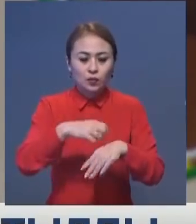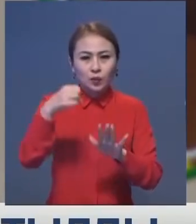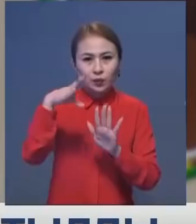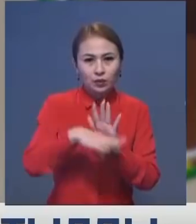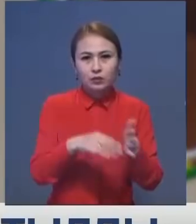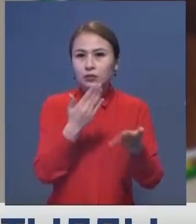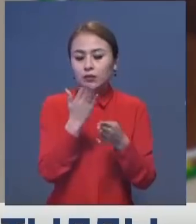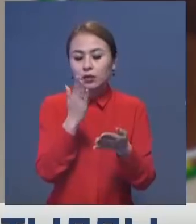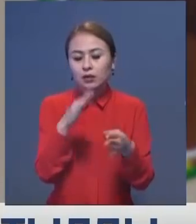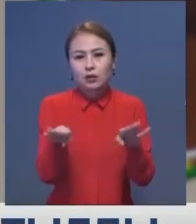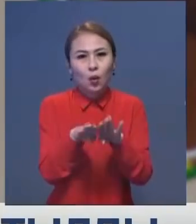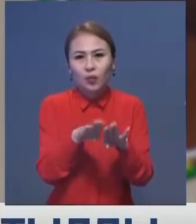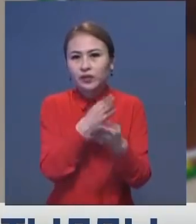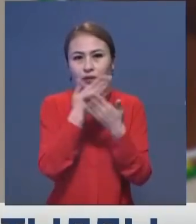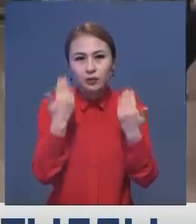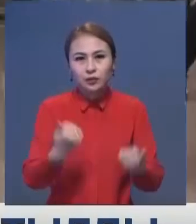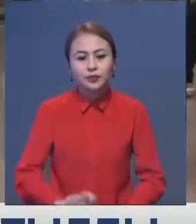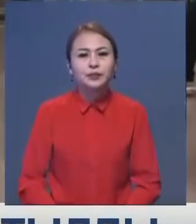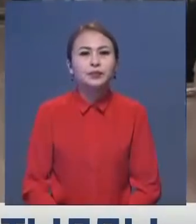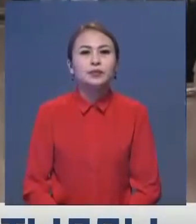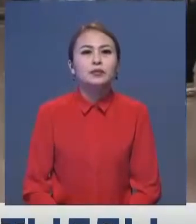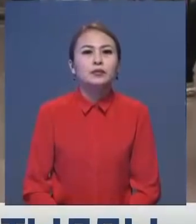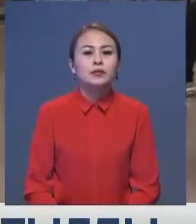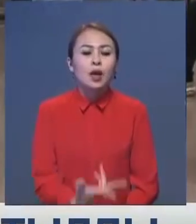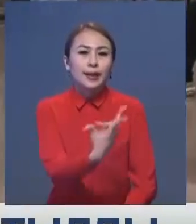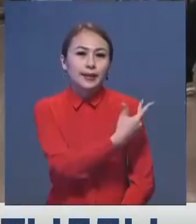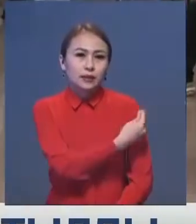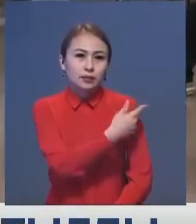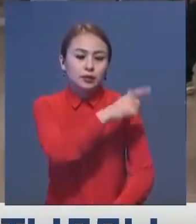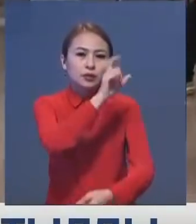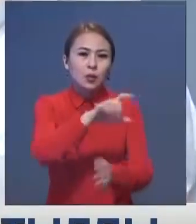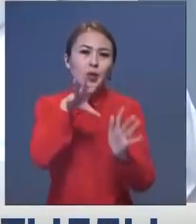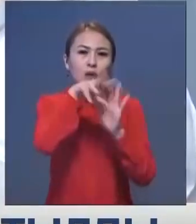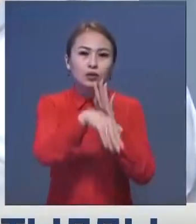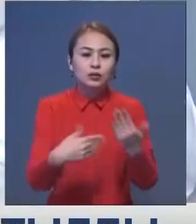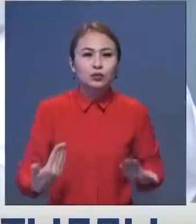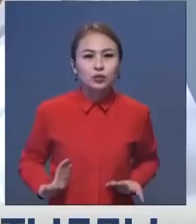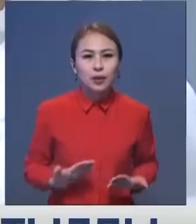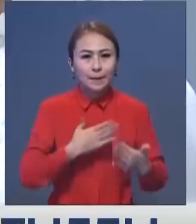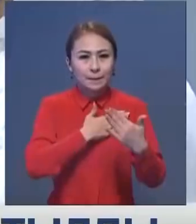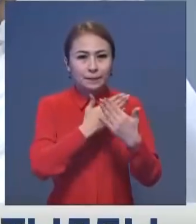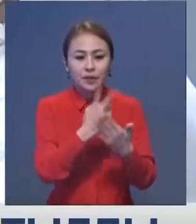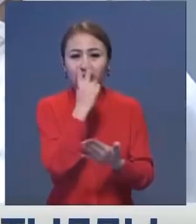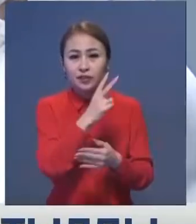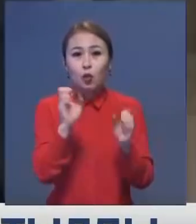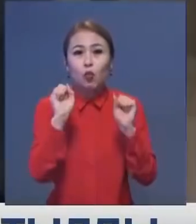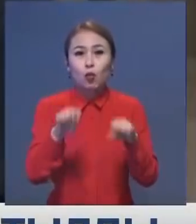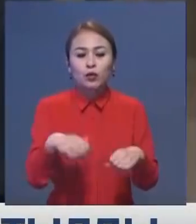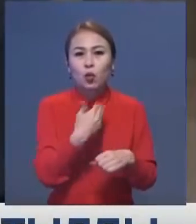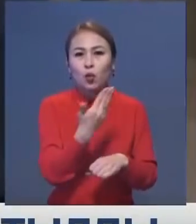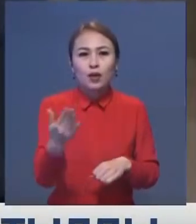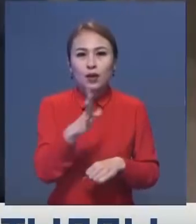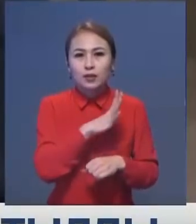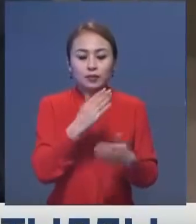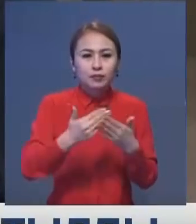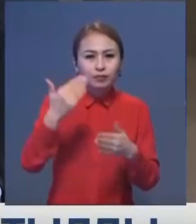ондай болмады. Бәрі жақсы қабылдап атыр. Екпе салдыруға қатардағы тұрғындар тарапынан да белсенділік байқалды. Тіпті олар мезі